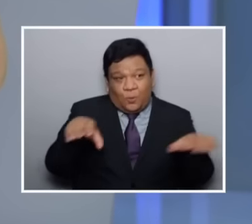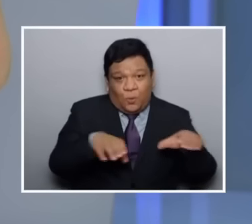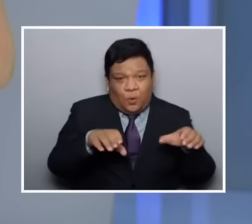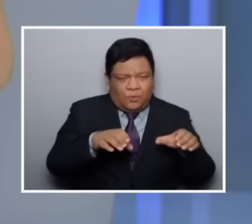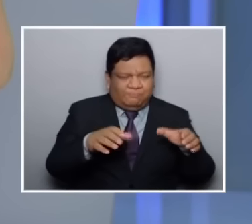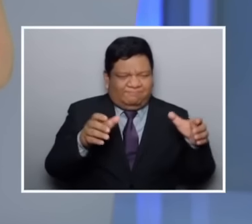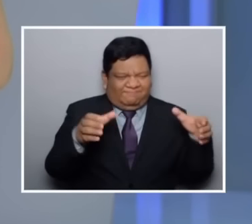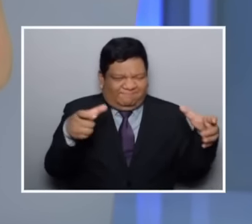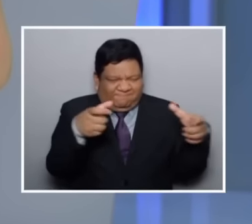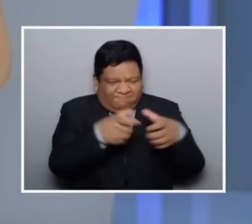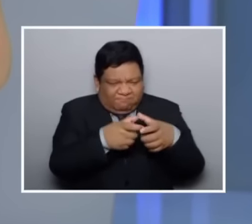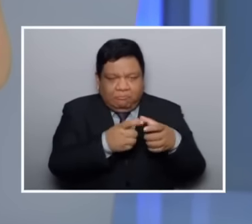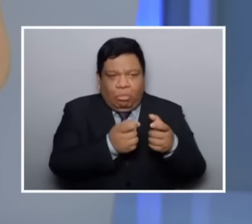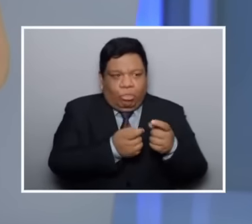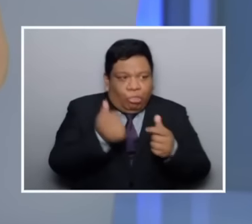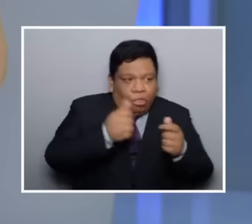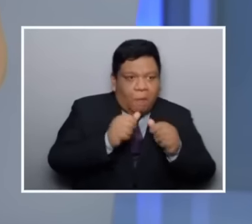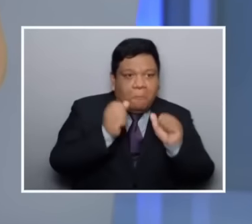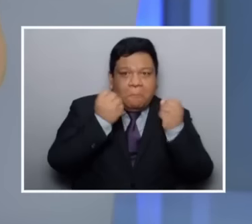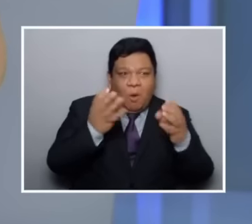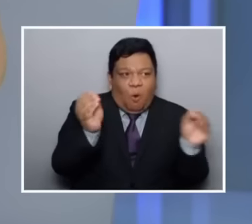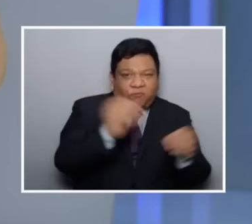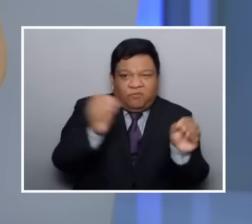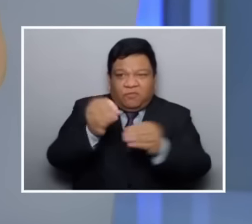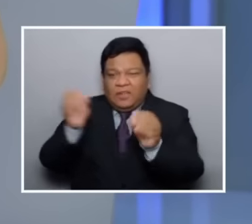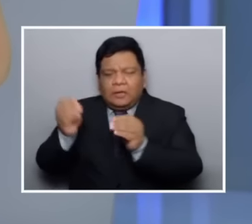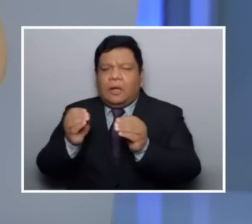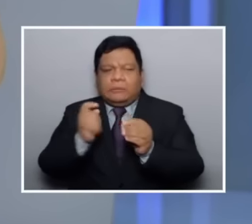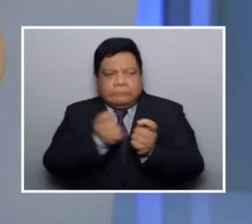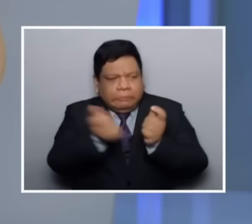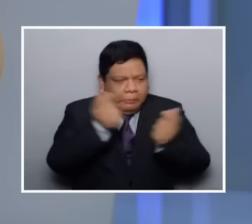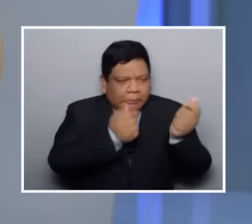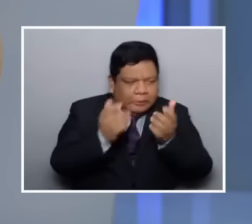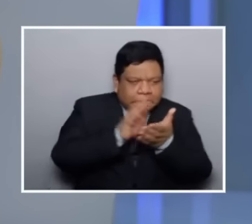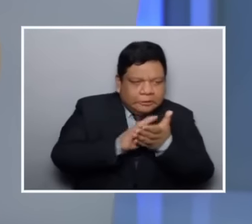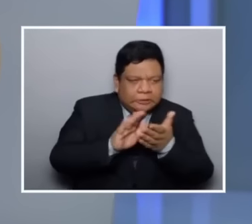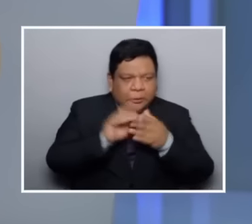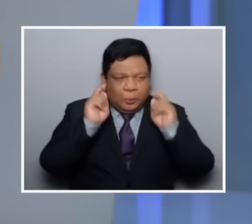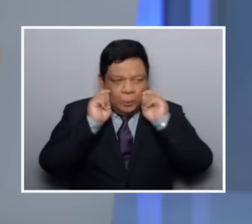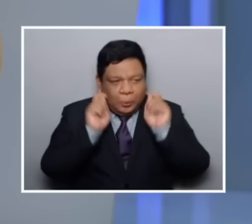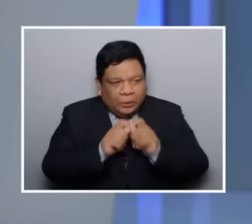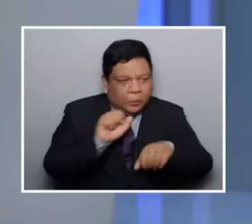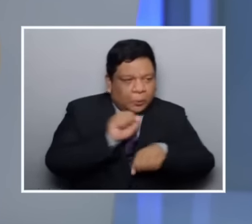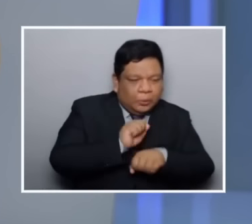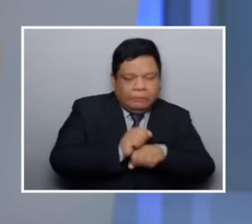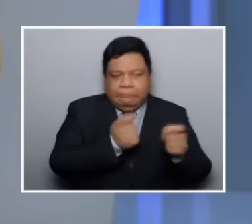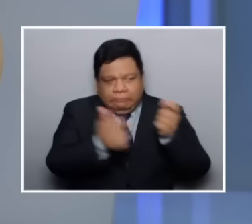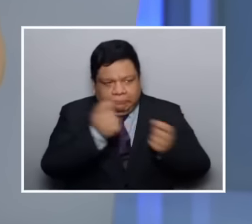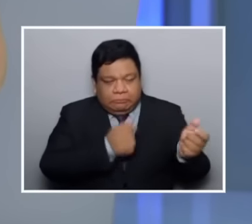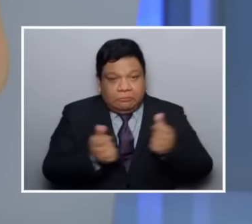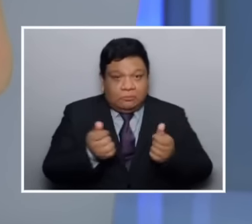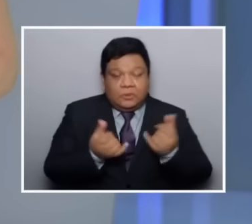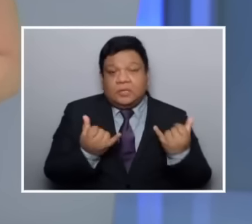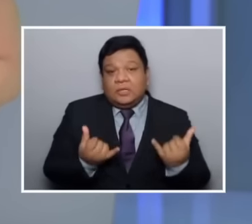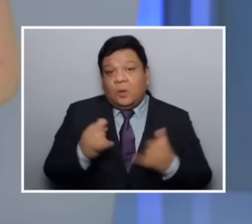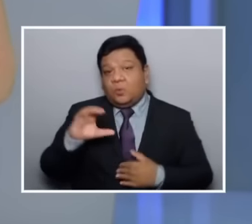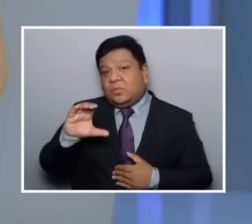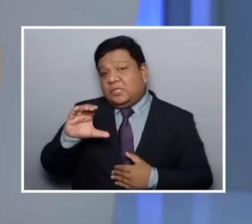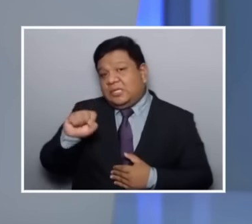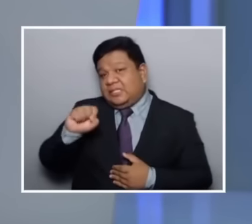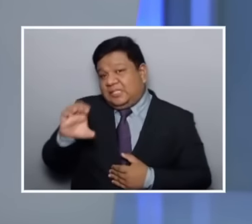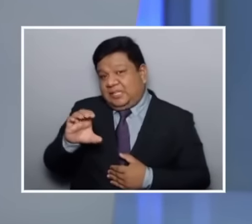byurokrasya sa pamamagitan ng tinatawag na right-sizing. Isa sa nakikitang paraan ng Civil Service Commission